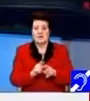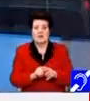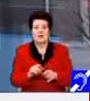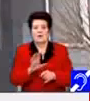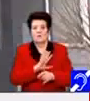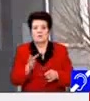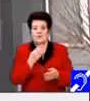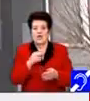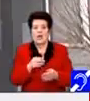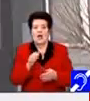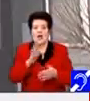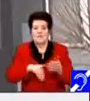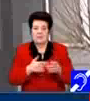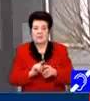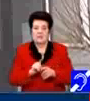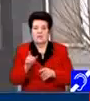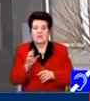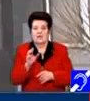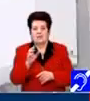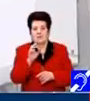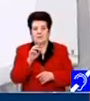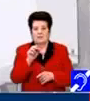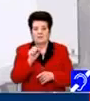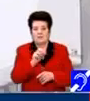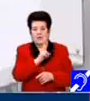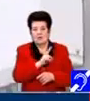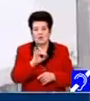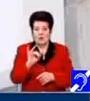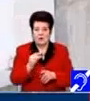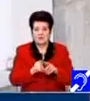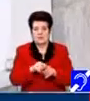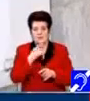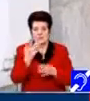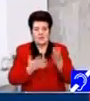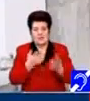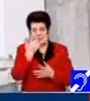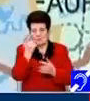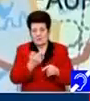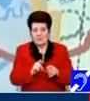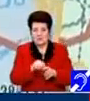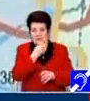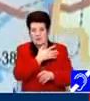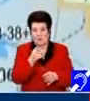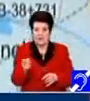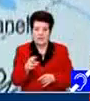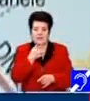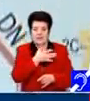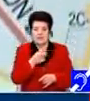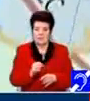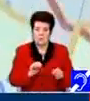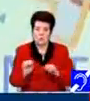Președintele Klaus Iohannis a promulgat legea prin care sancțiunea se prescrie dacă șoferul nu este informat în această perioadă de timp. În